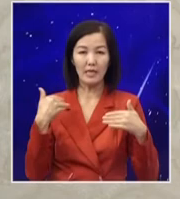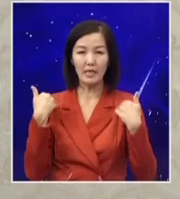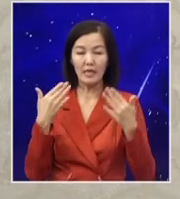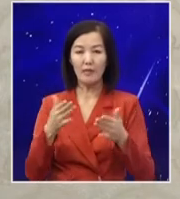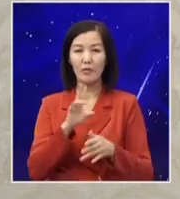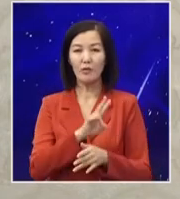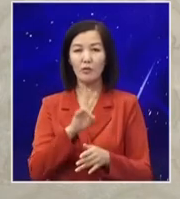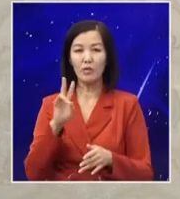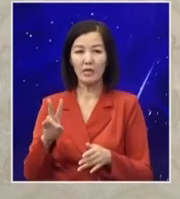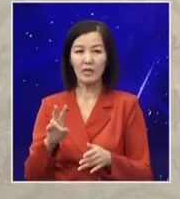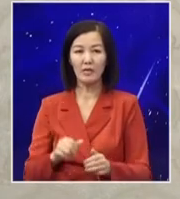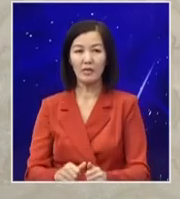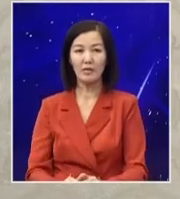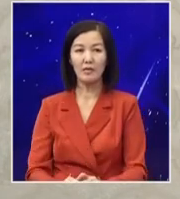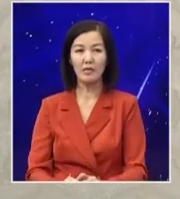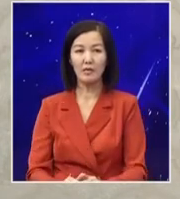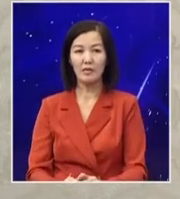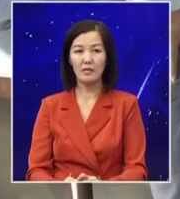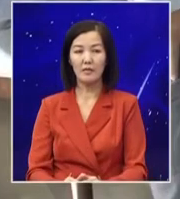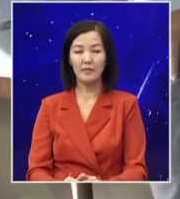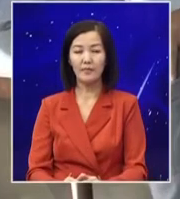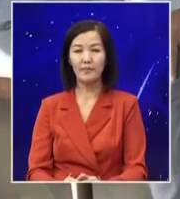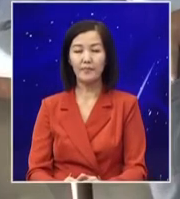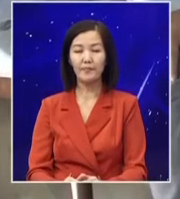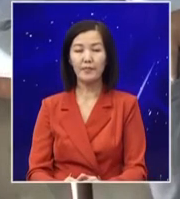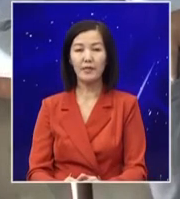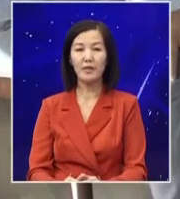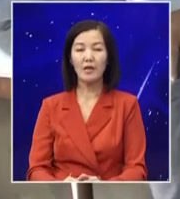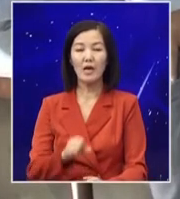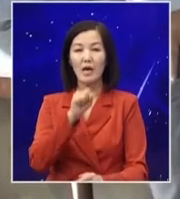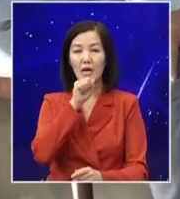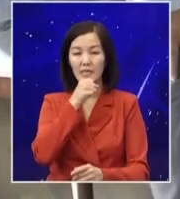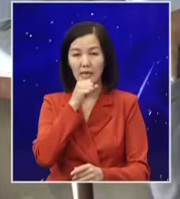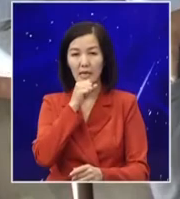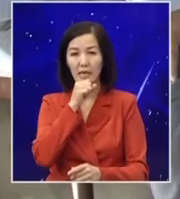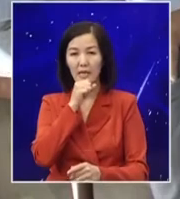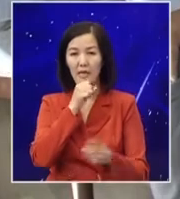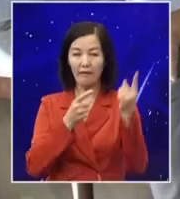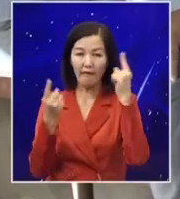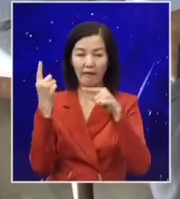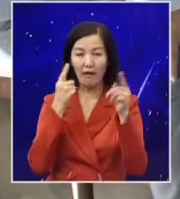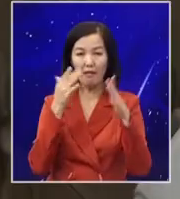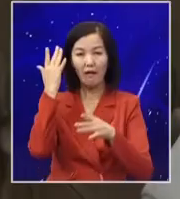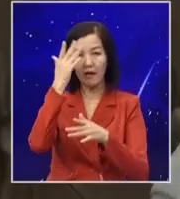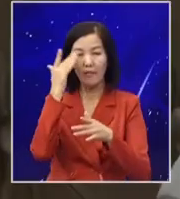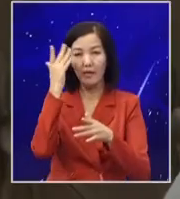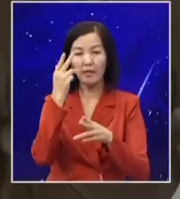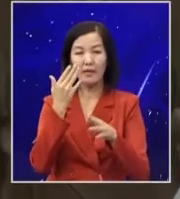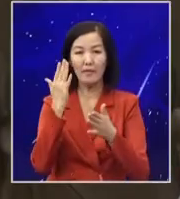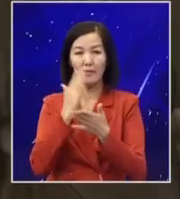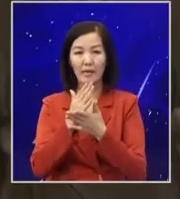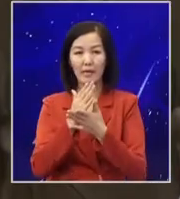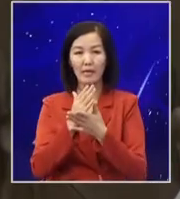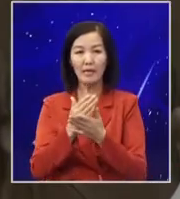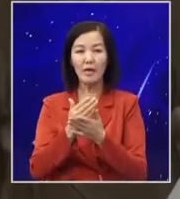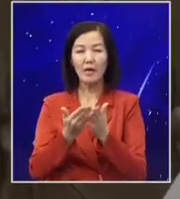Баяғы Нұрсұлтандарың деп жазыпты. Орайы келгенде Ақсақал абызды қиял ғанатына міндіріп, балалық шаққа бір